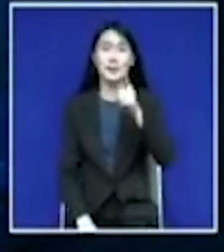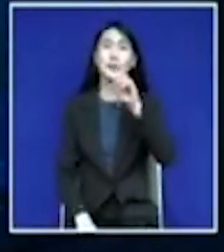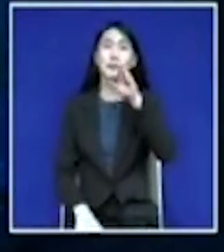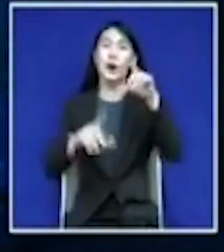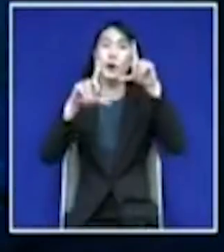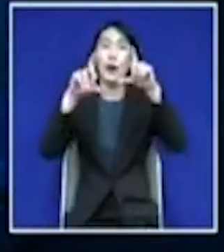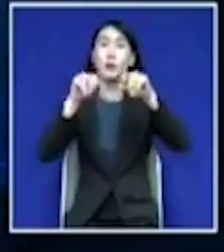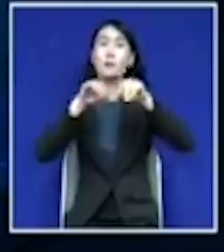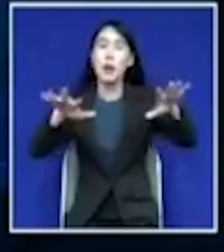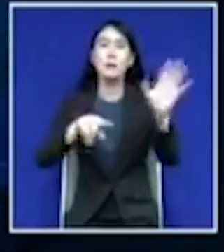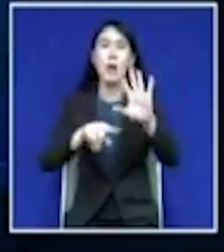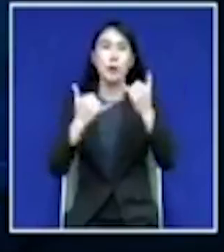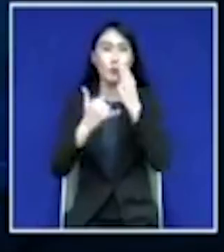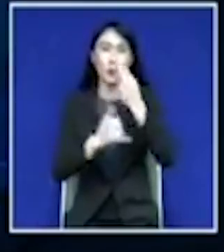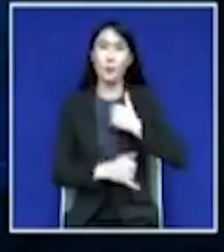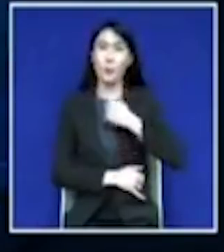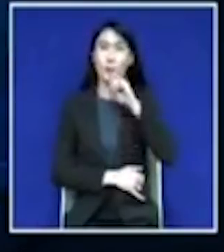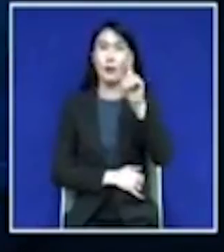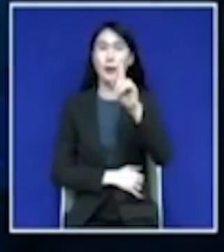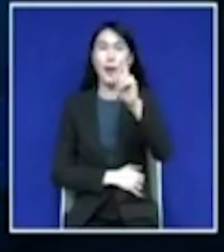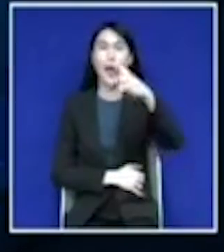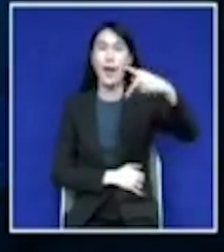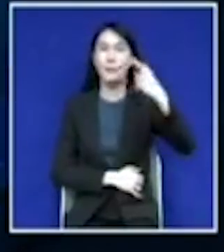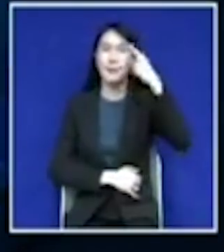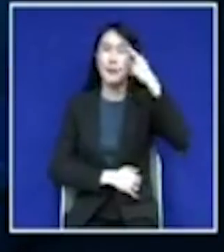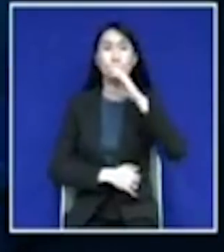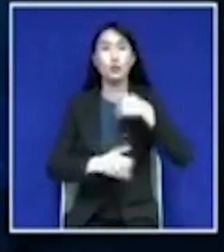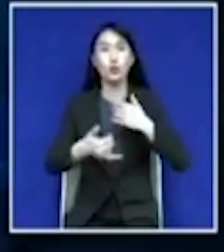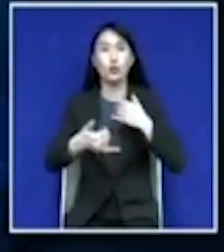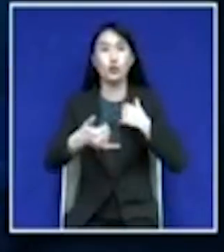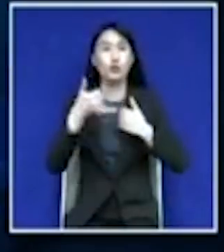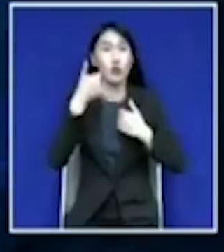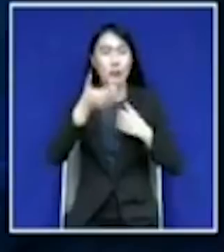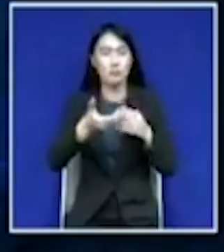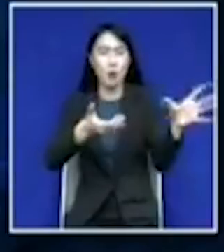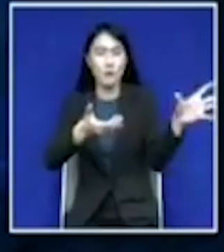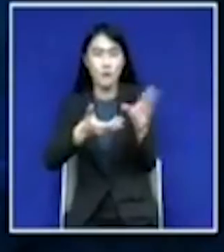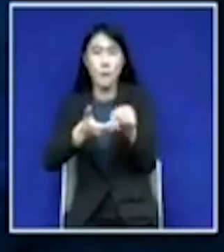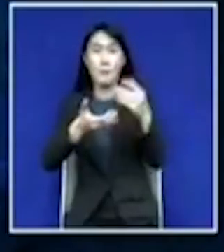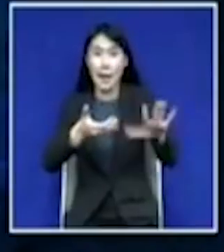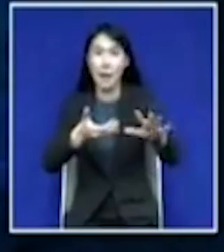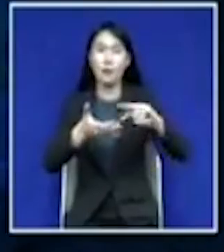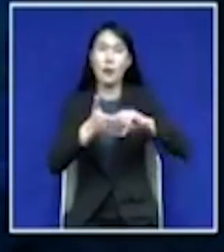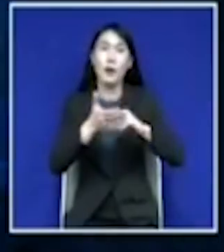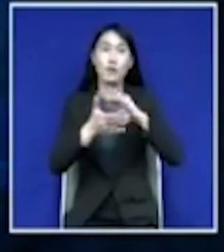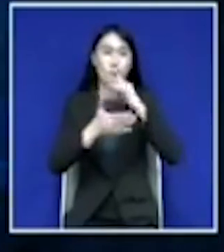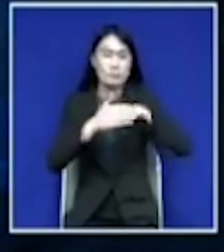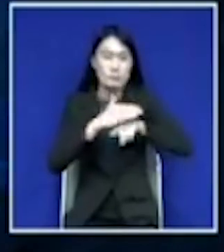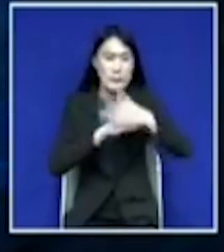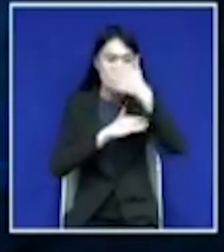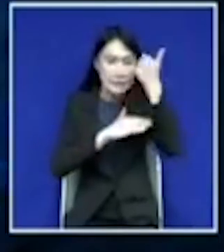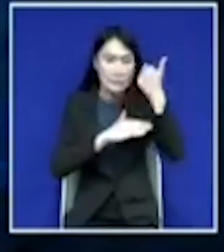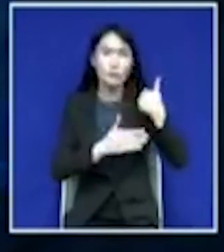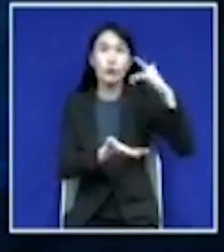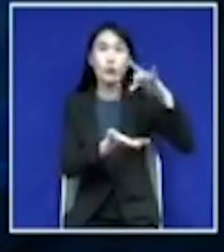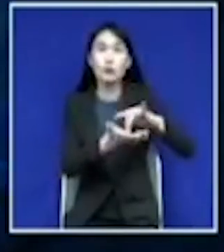แอปนี่ง่ายมากเลยครับดาวน์โหลดใส่แล้วก็ติดตั้งไว้สแกนเข้า พอสแกนออกแล้วลืมขึ้นถึงไปรถแล้วไปกดเช็ค